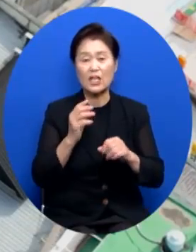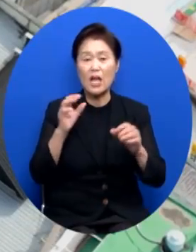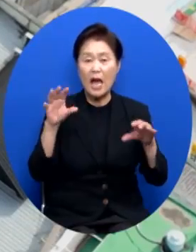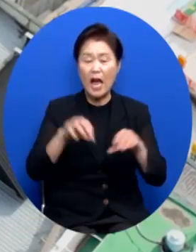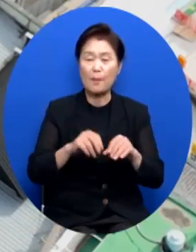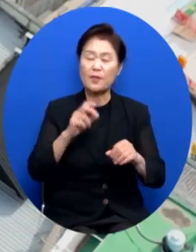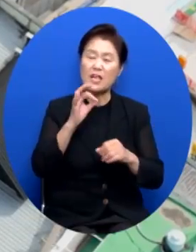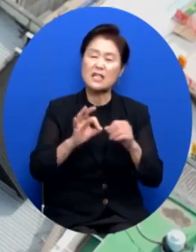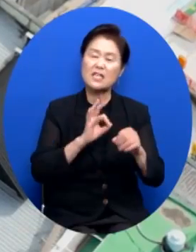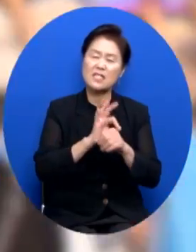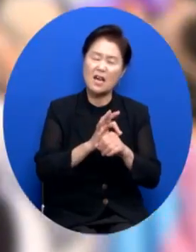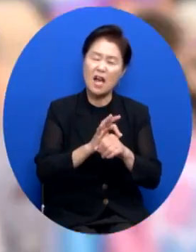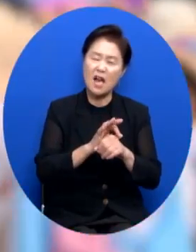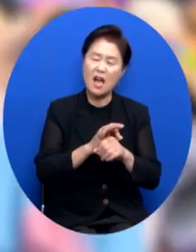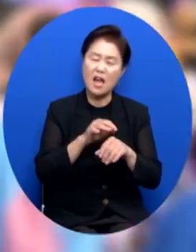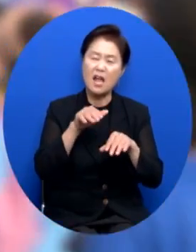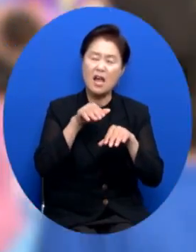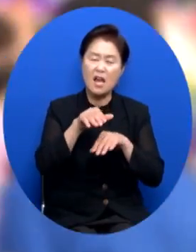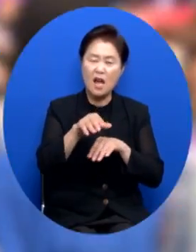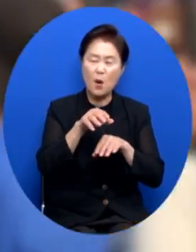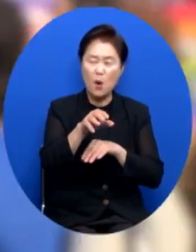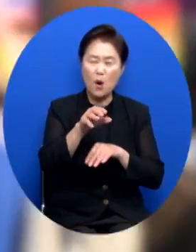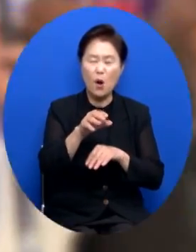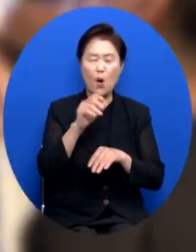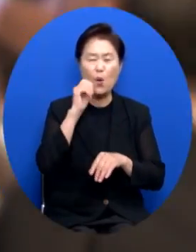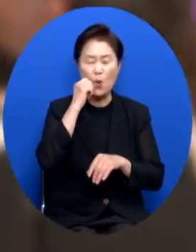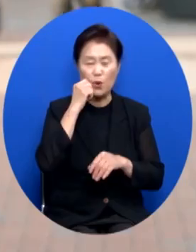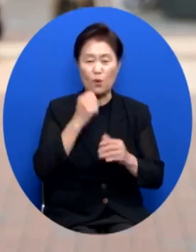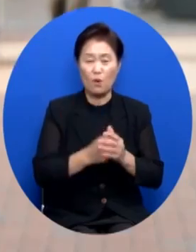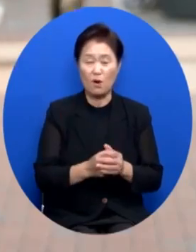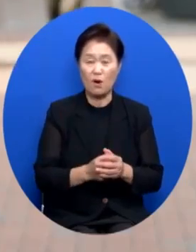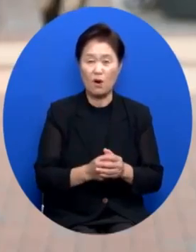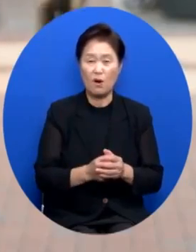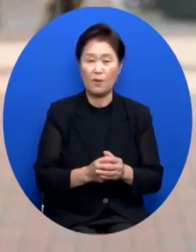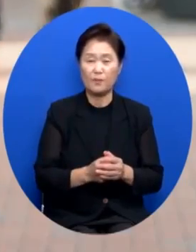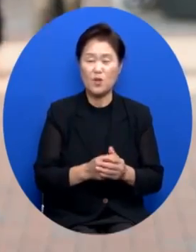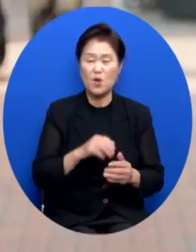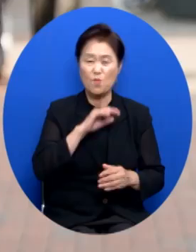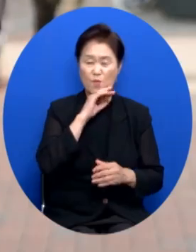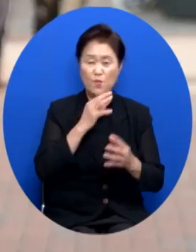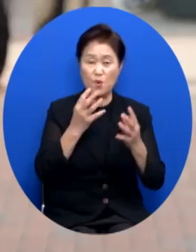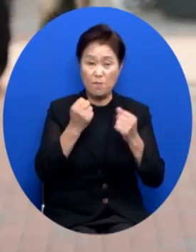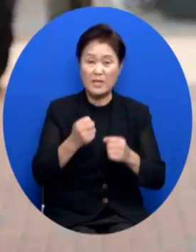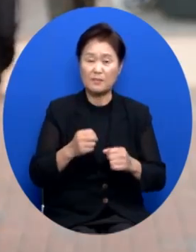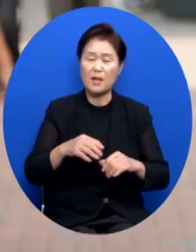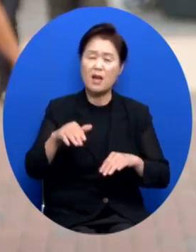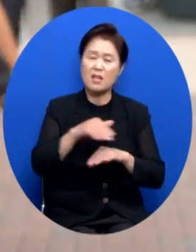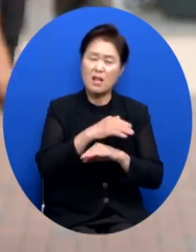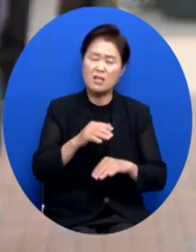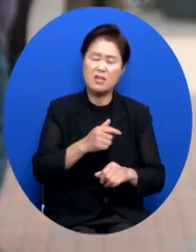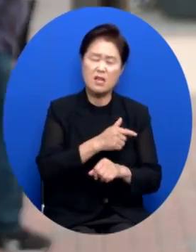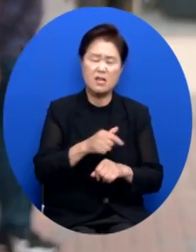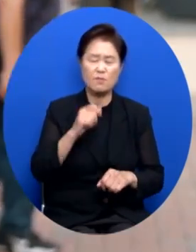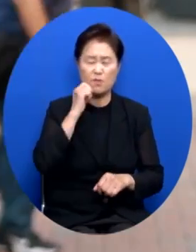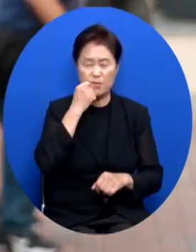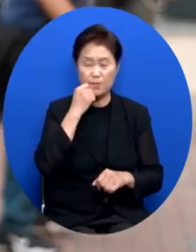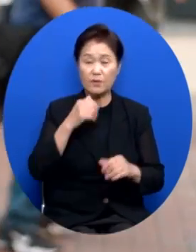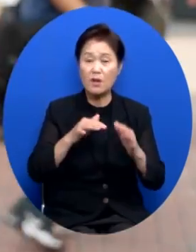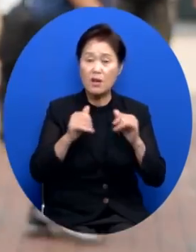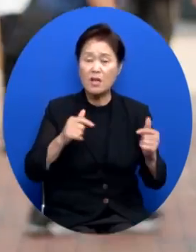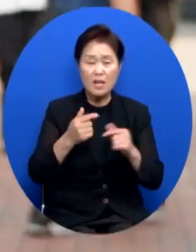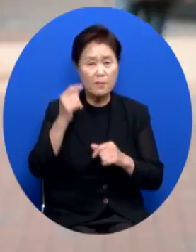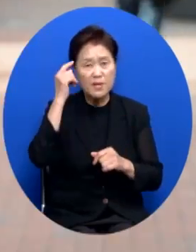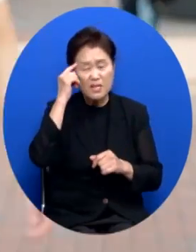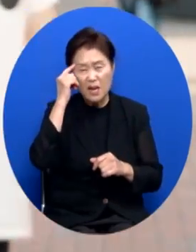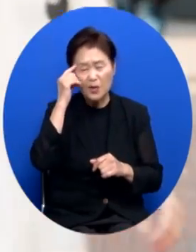때문에 시민들은 우려의 목소리를 내비쳤습니다. 다니기에 너무 불편하고 또 사람들이 인식도 안